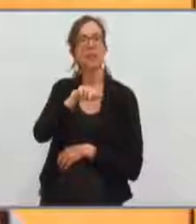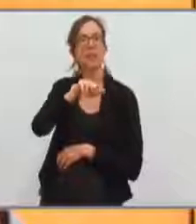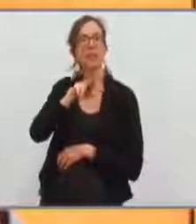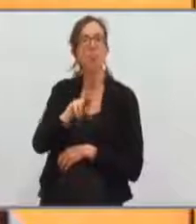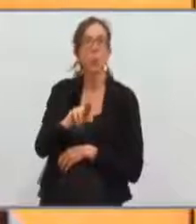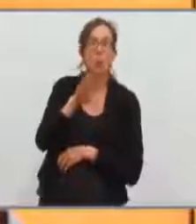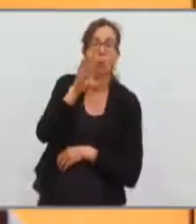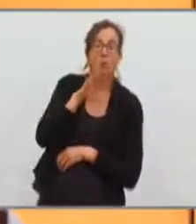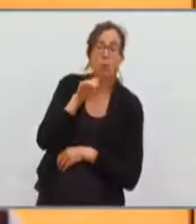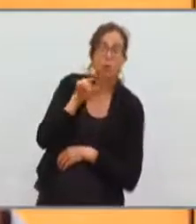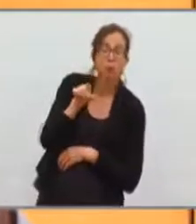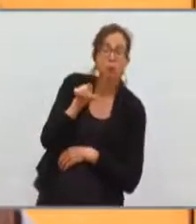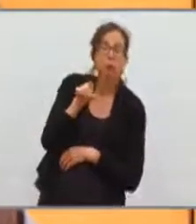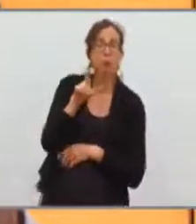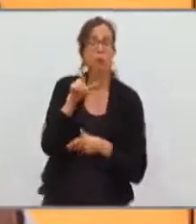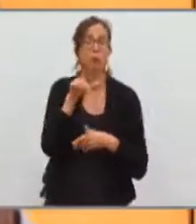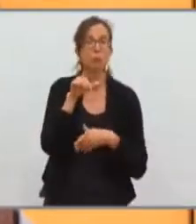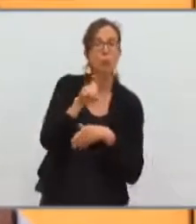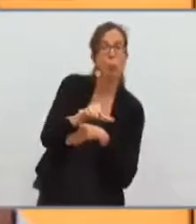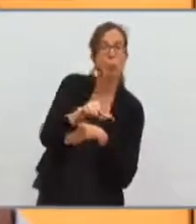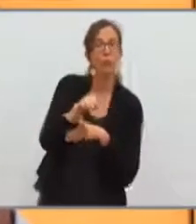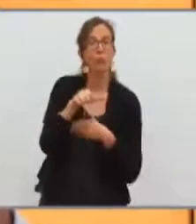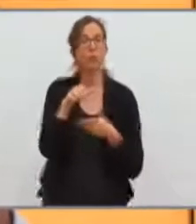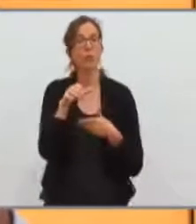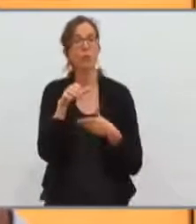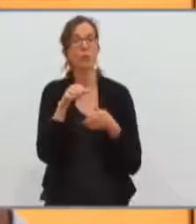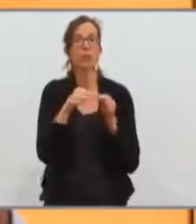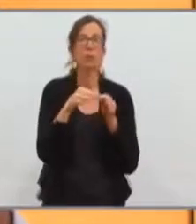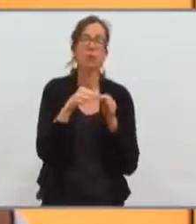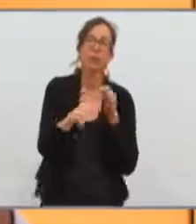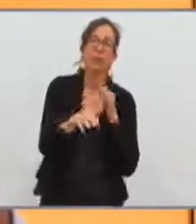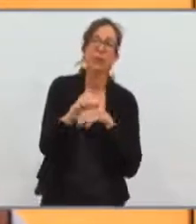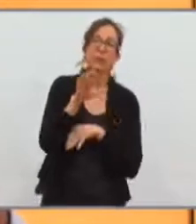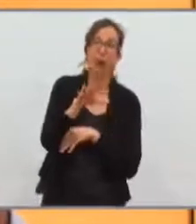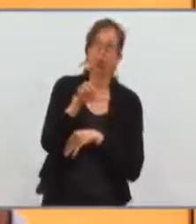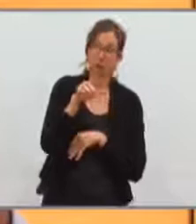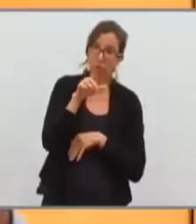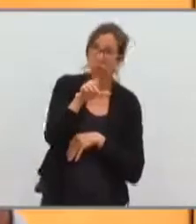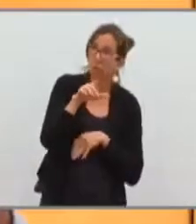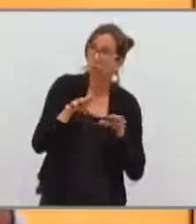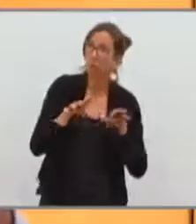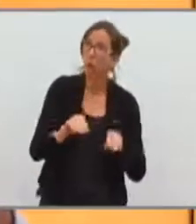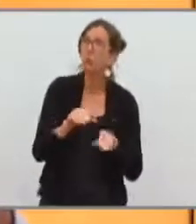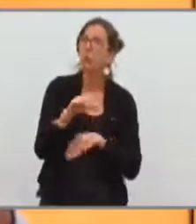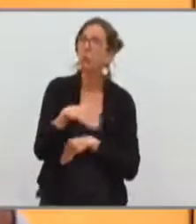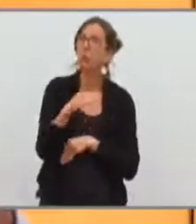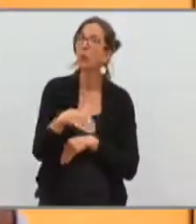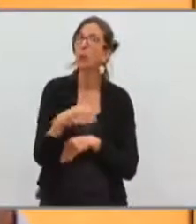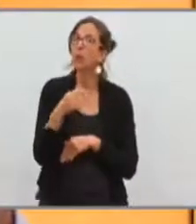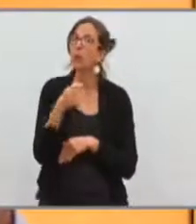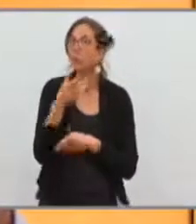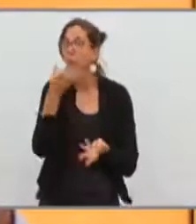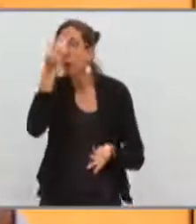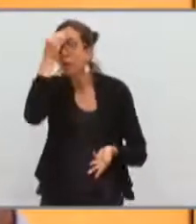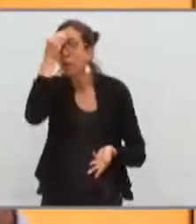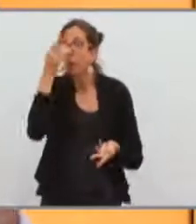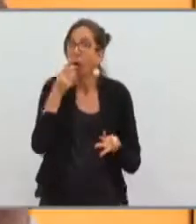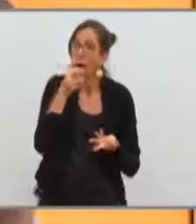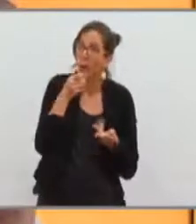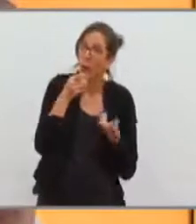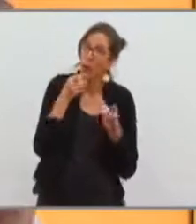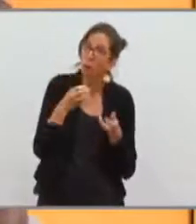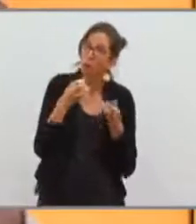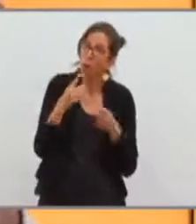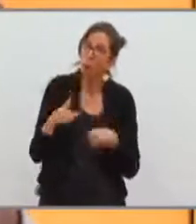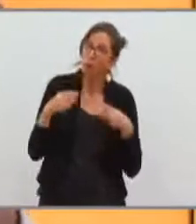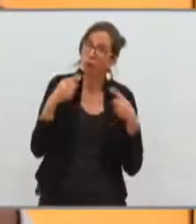entendu que vous étiez contre la ligne 5. Je voulais savoir, je pense que vous habitez Montpellier et que vous ne venez pas souvent sur l'ouest de Montpellier parce